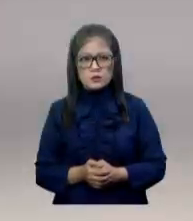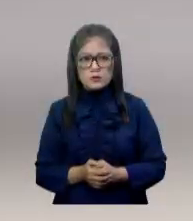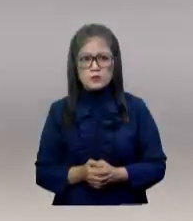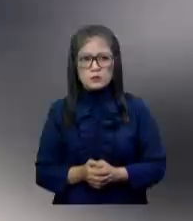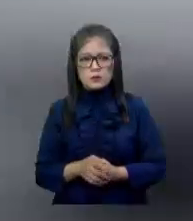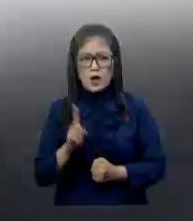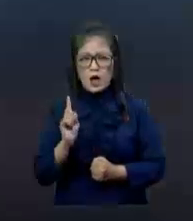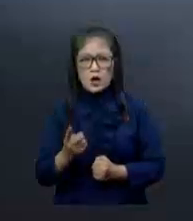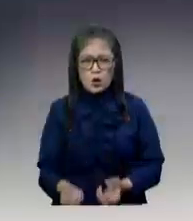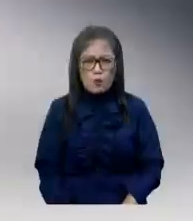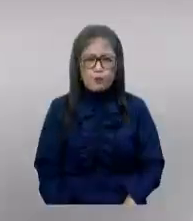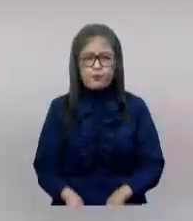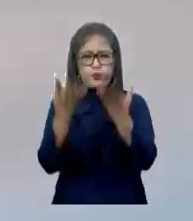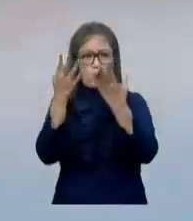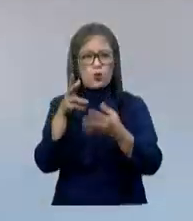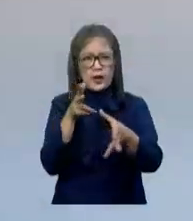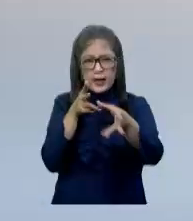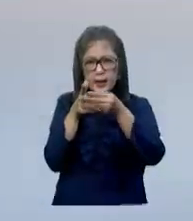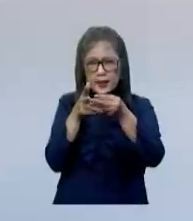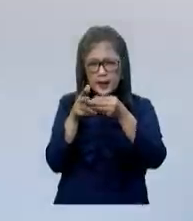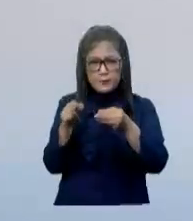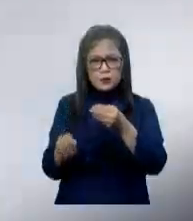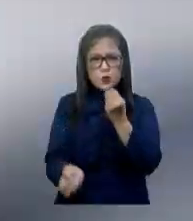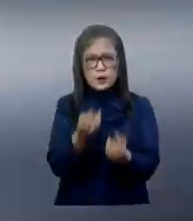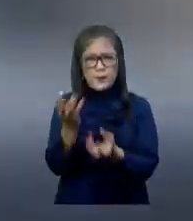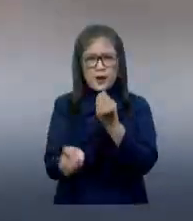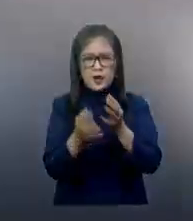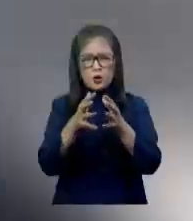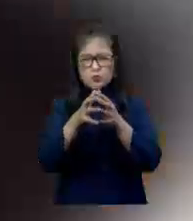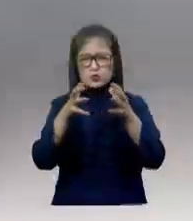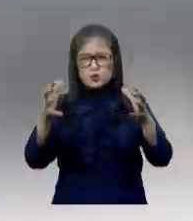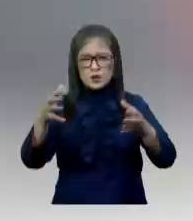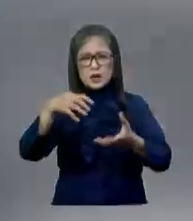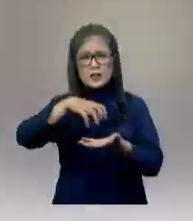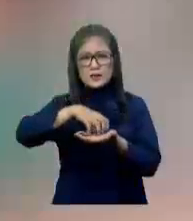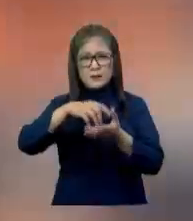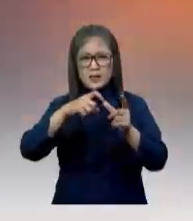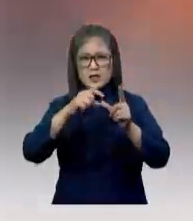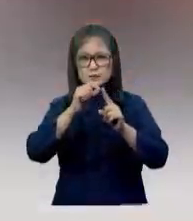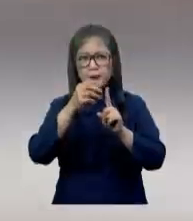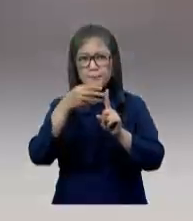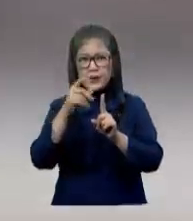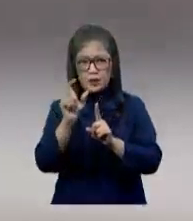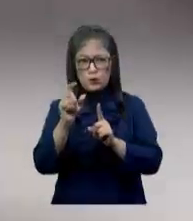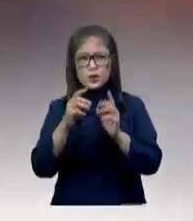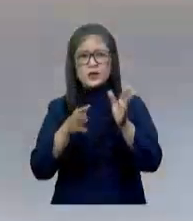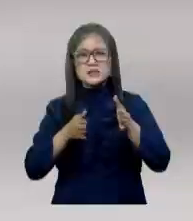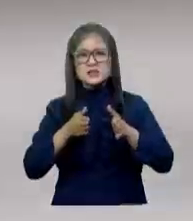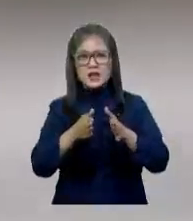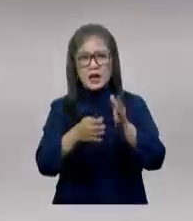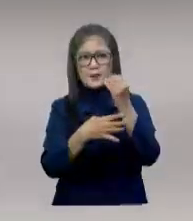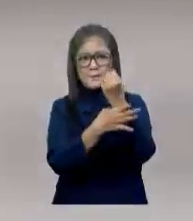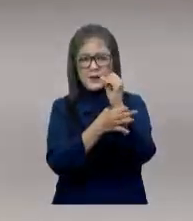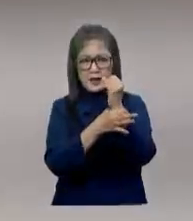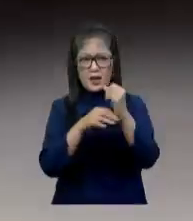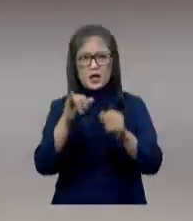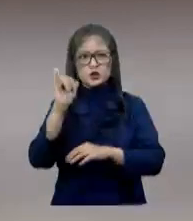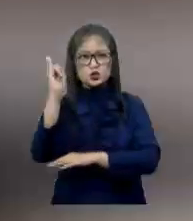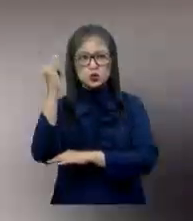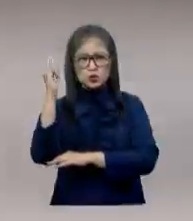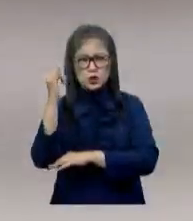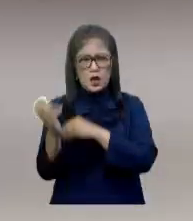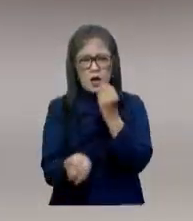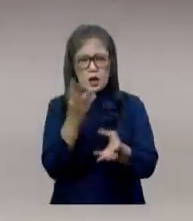Ledakan sempat rekam video amatir saat kebakaran besar melanda SPBU di Jalan Magelang, Jogja. Api dengan cepat membesar